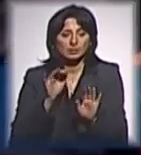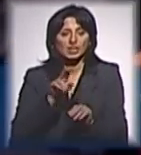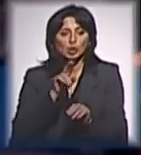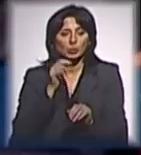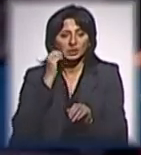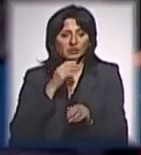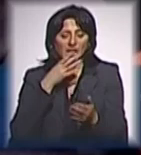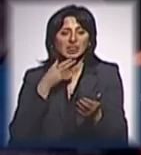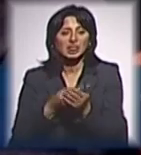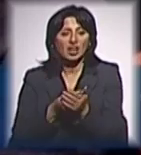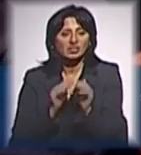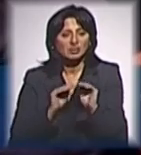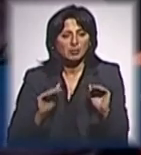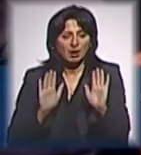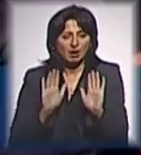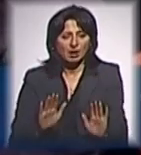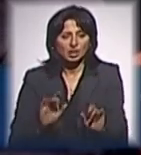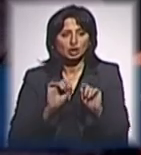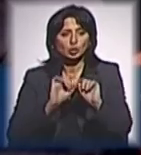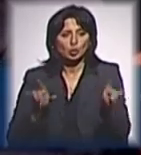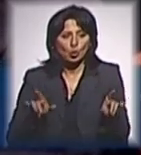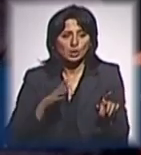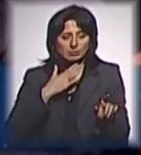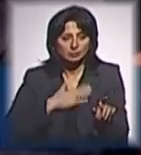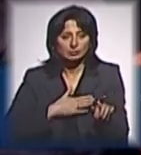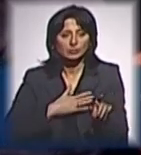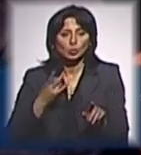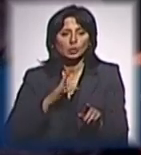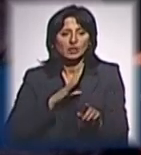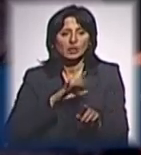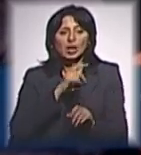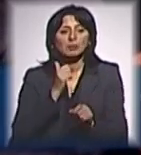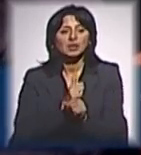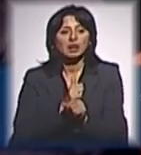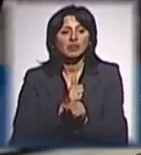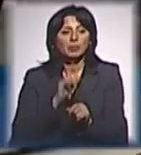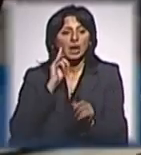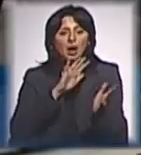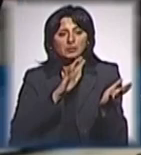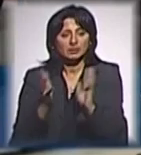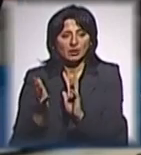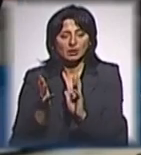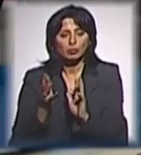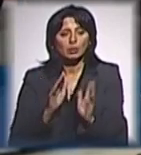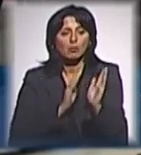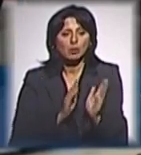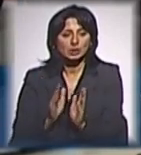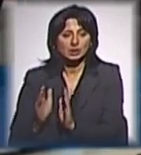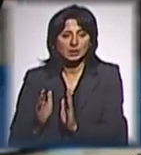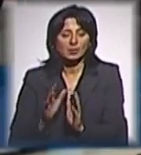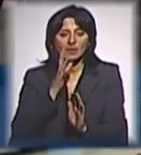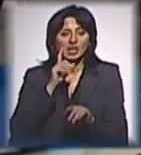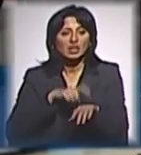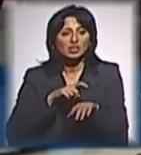უბანს ჰქონდეს თავისი საბავშვო ბაღები, სკოლები საკმარისად და იყოს რაც ყველაზე მთავარია გამწვანებული, მოწესრიგებული,